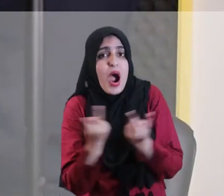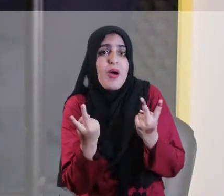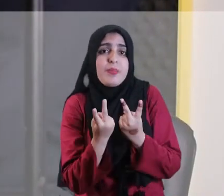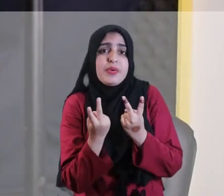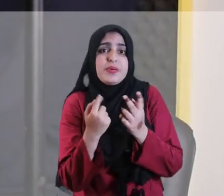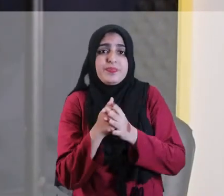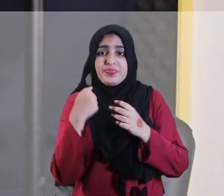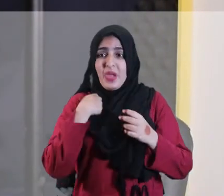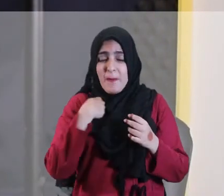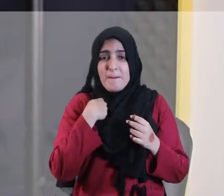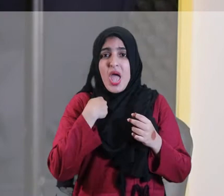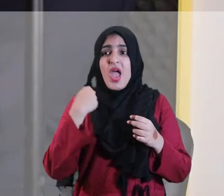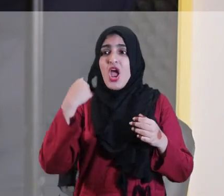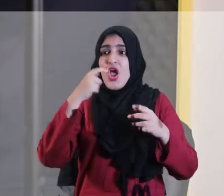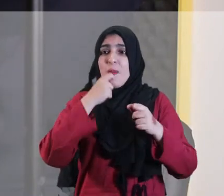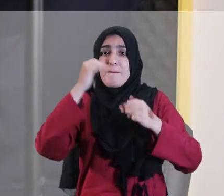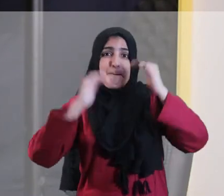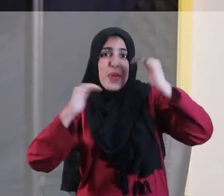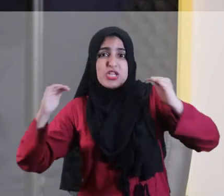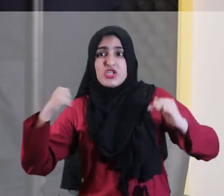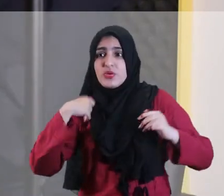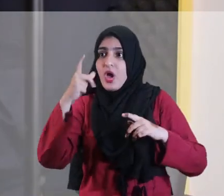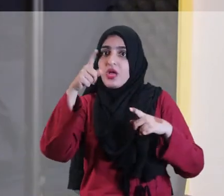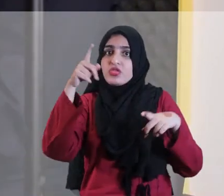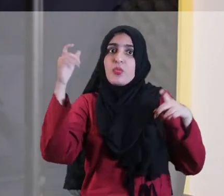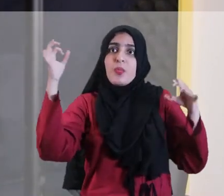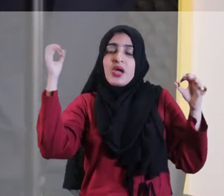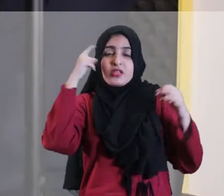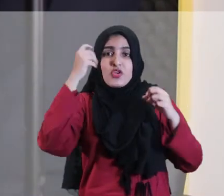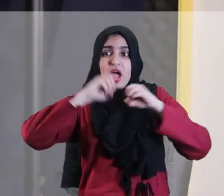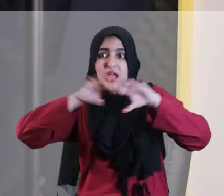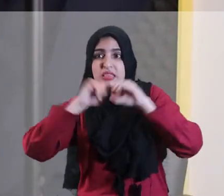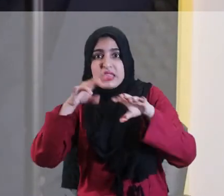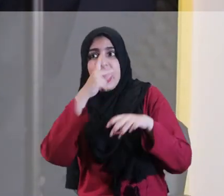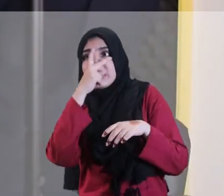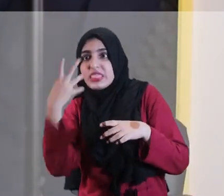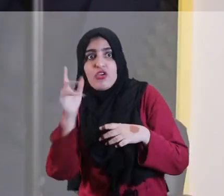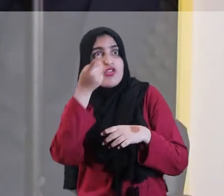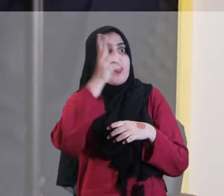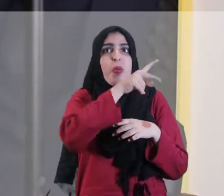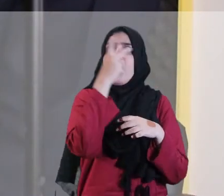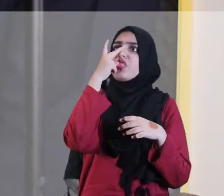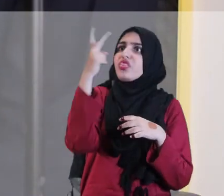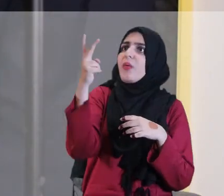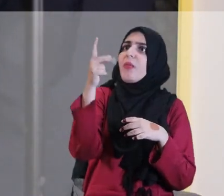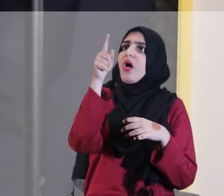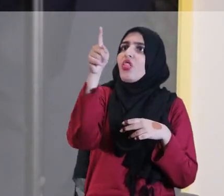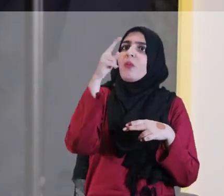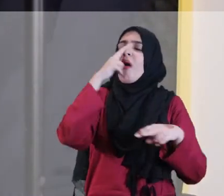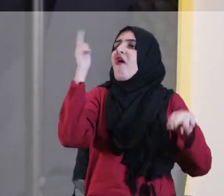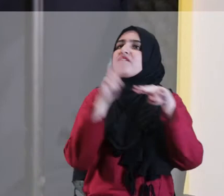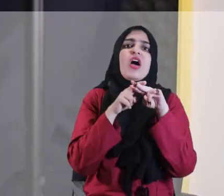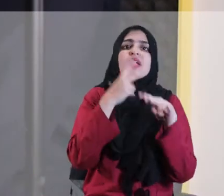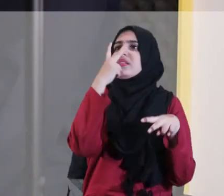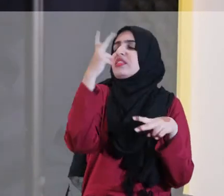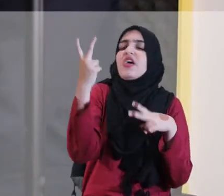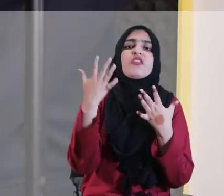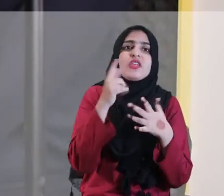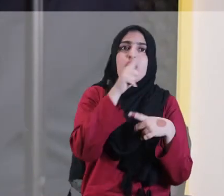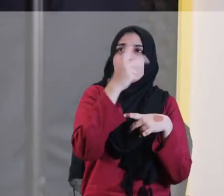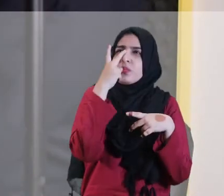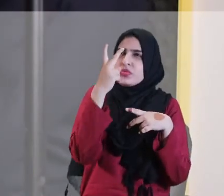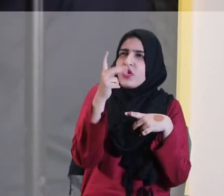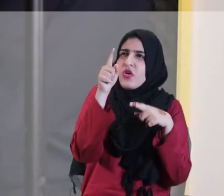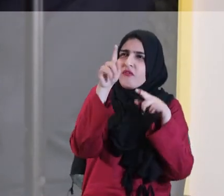एडवरटाइजिंग से पढ़ लोगे तो इस साल देखने का मजा खत्म हो जाएगा थैंक यू के पैसे व चीन से आप स्ट्रैटजी और बिग गाइड